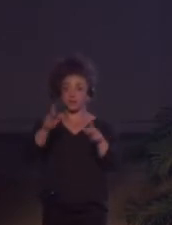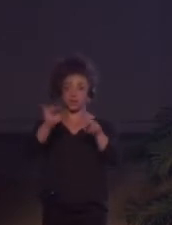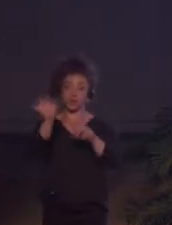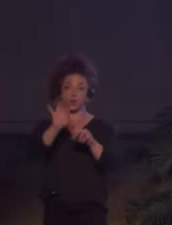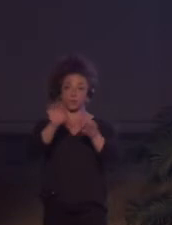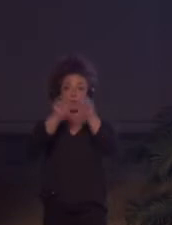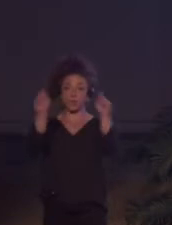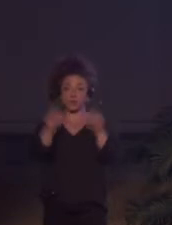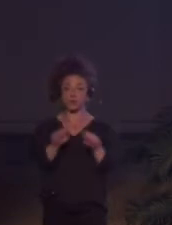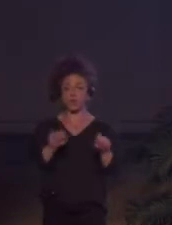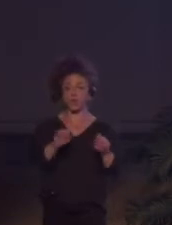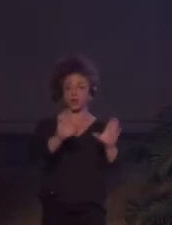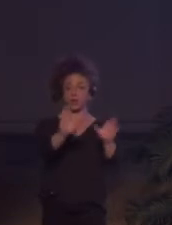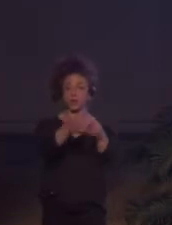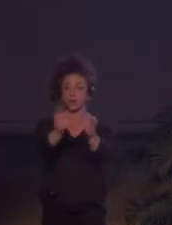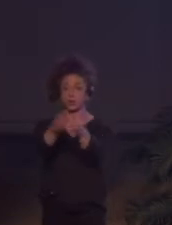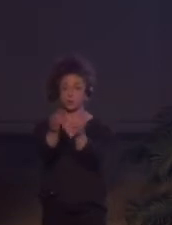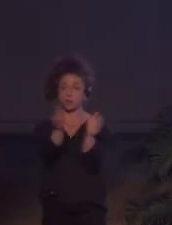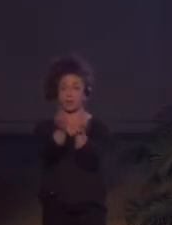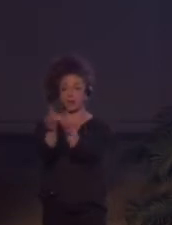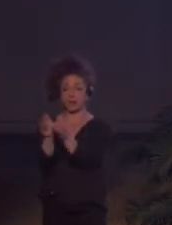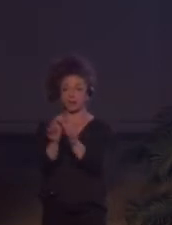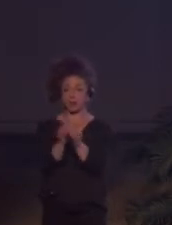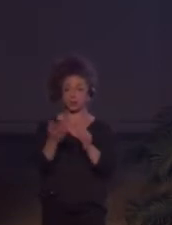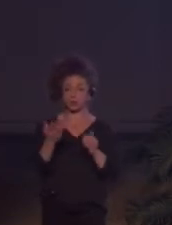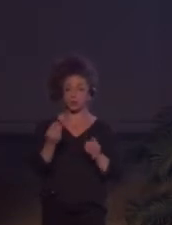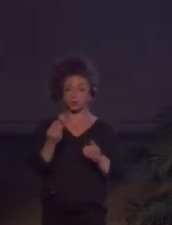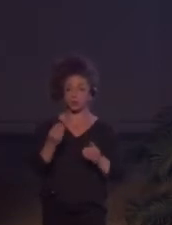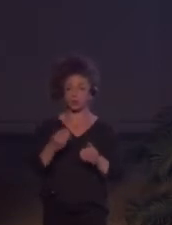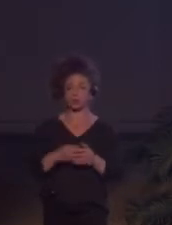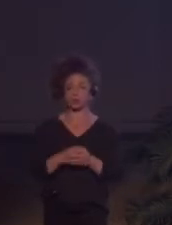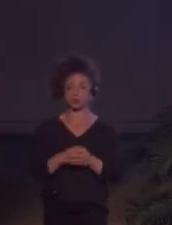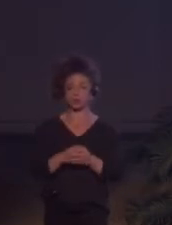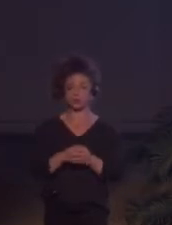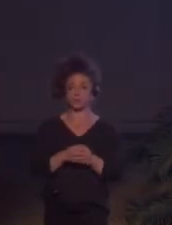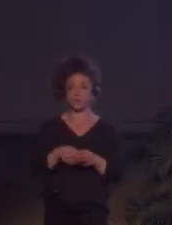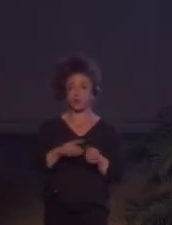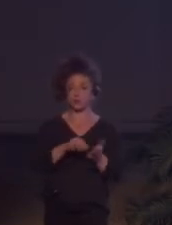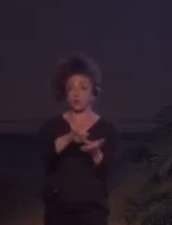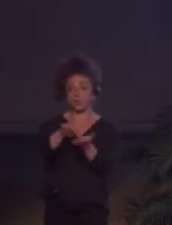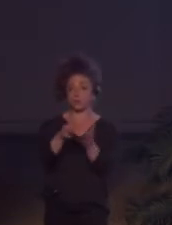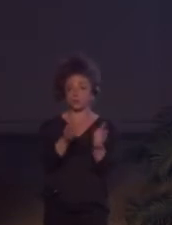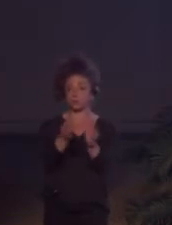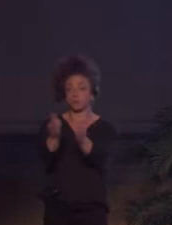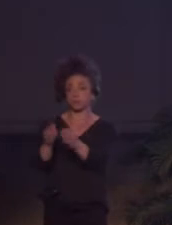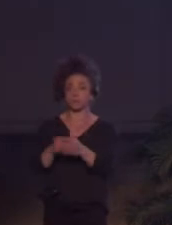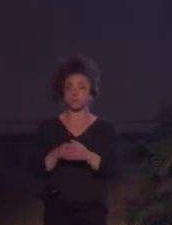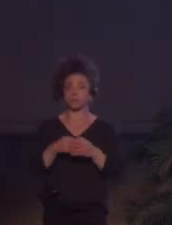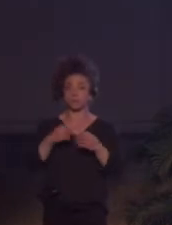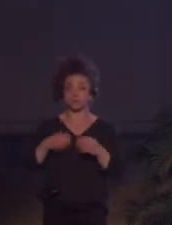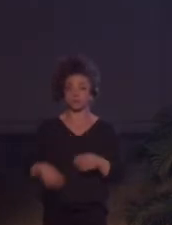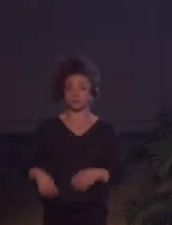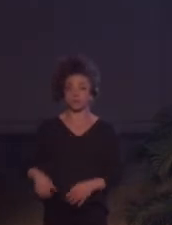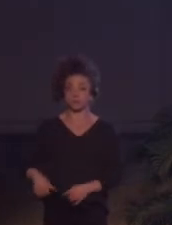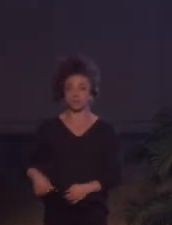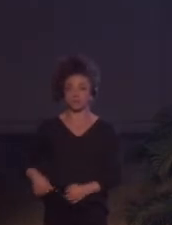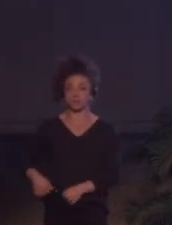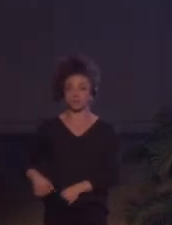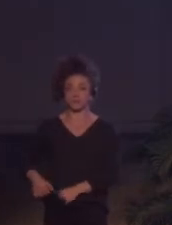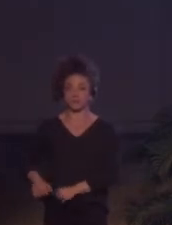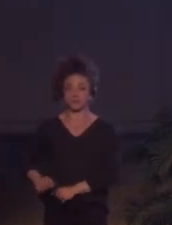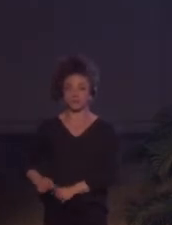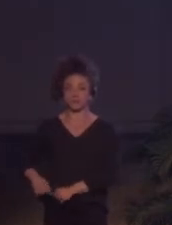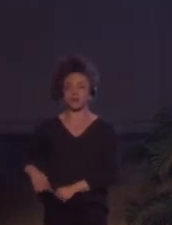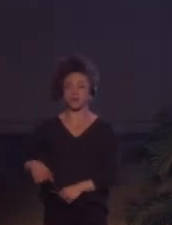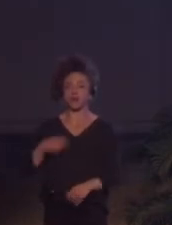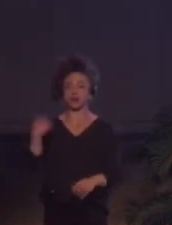ezagututa, normalean lokalean egiten dutenak lan, ba pixkat kontatu ahal izatea, zer ari den pasatzen Euskal Herri mailan antiespezismoan,